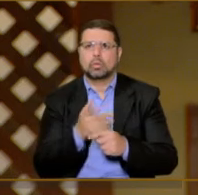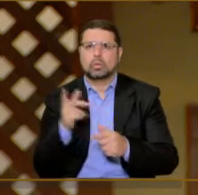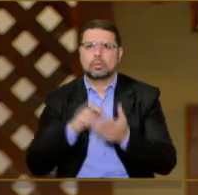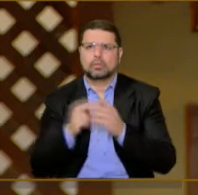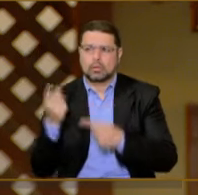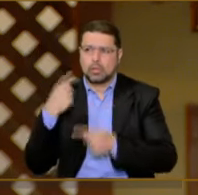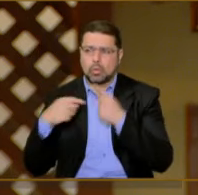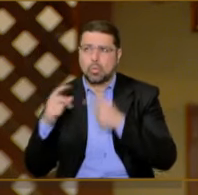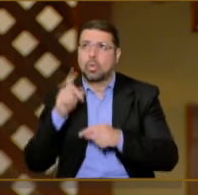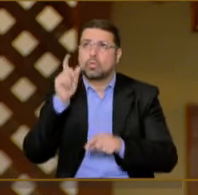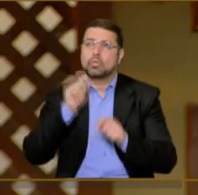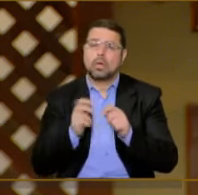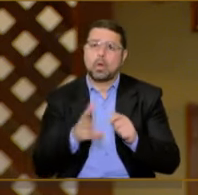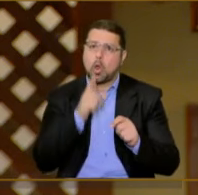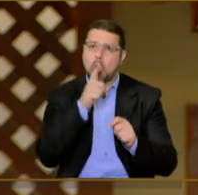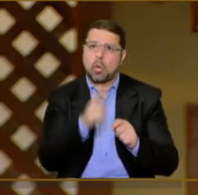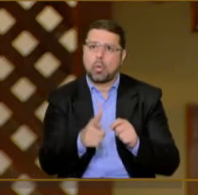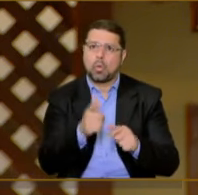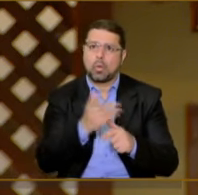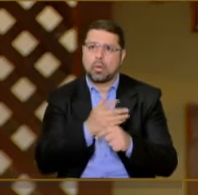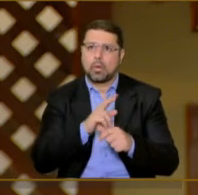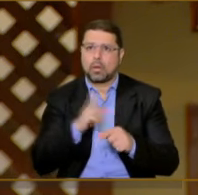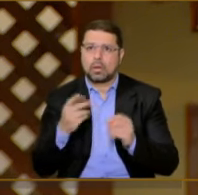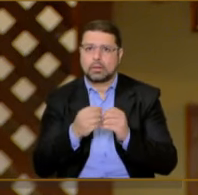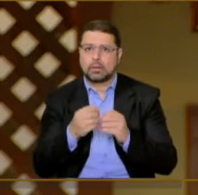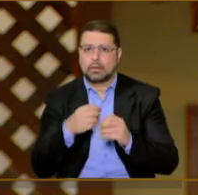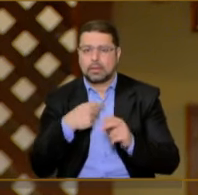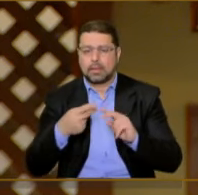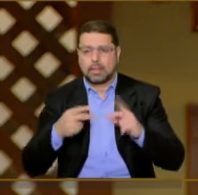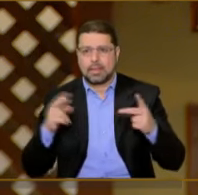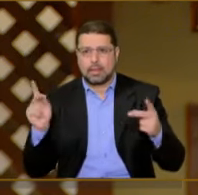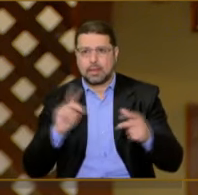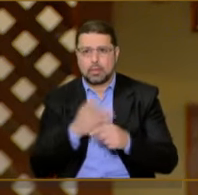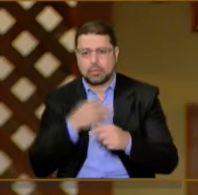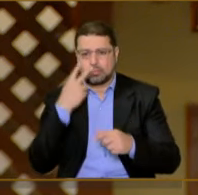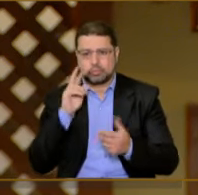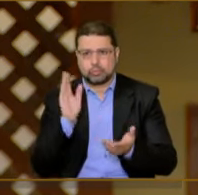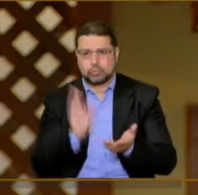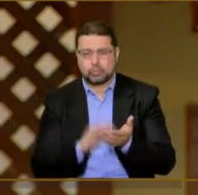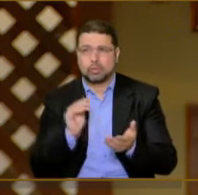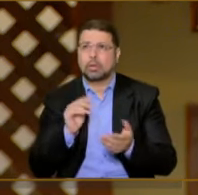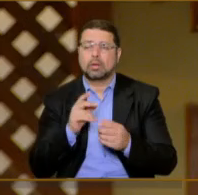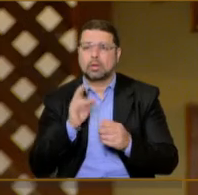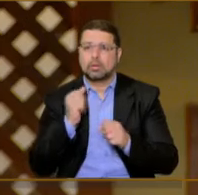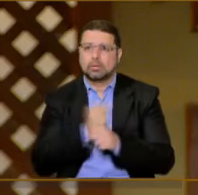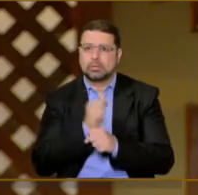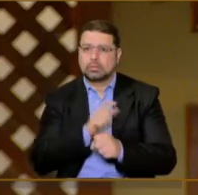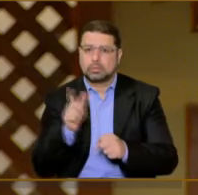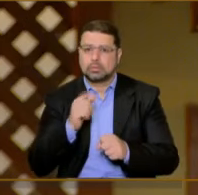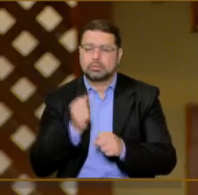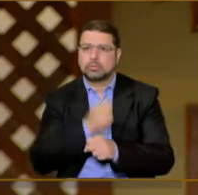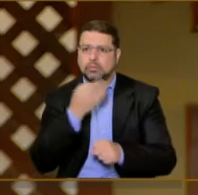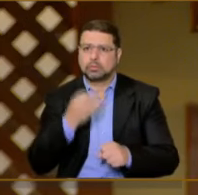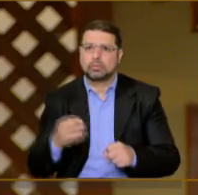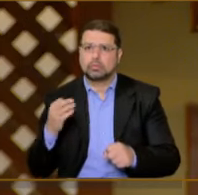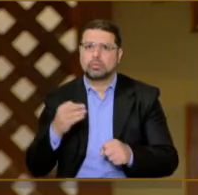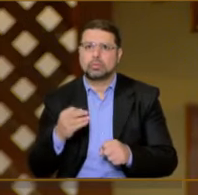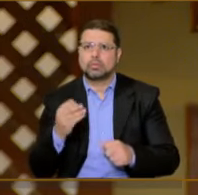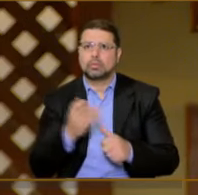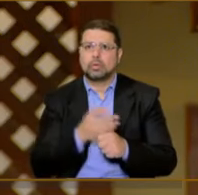ينقل كلام الله عز وجل من غير تحريف او من غير خطا او من غير تصحيف او من غير لحن